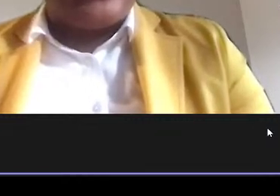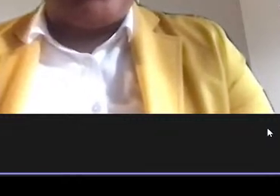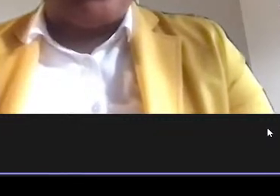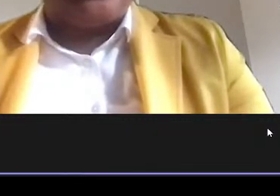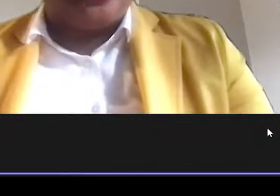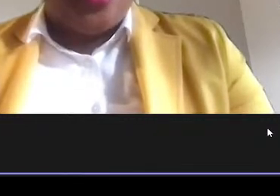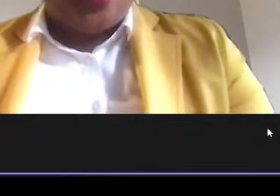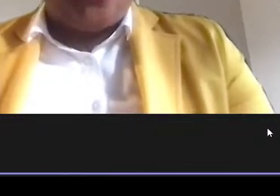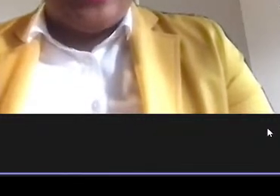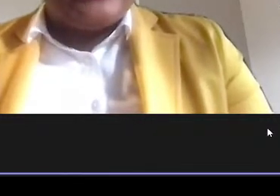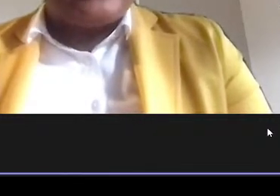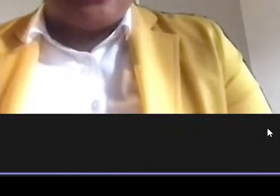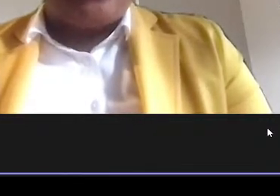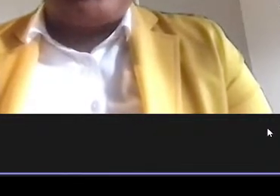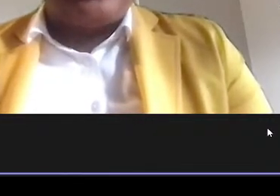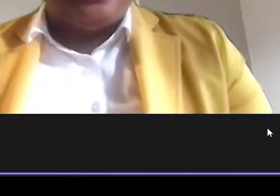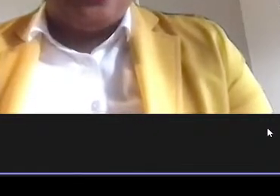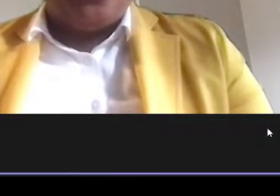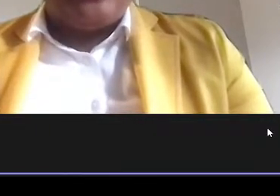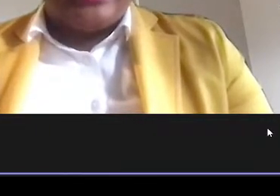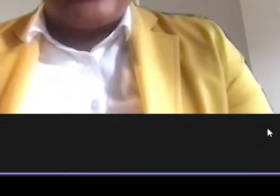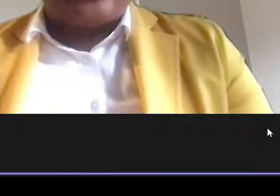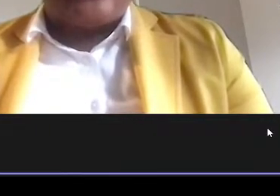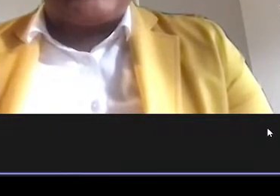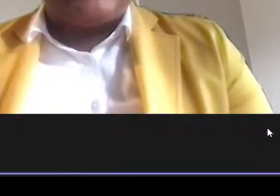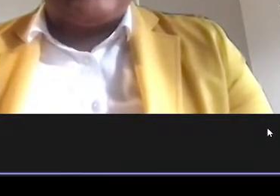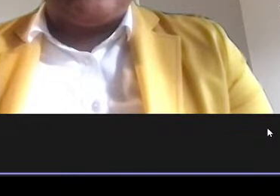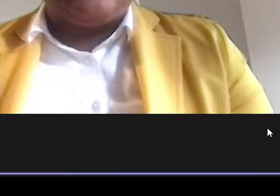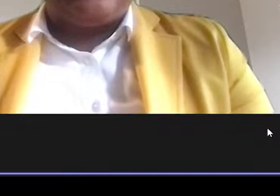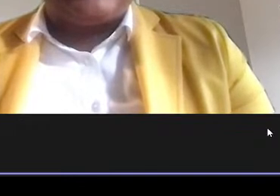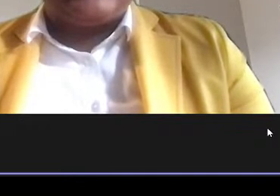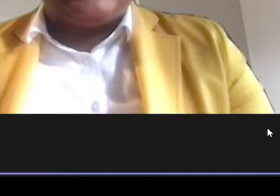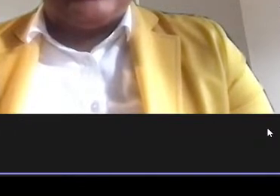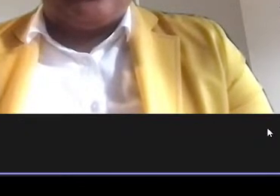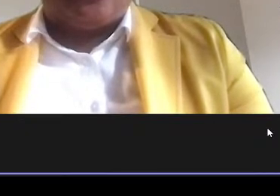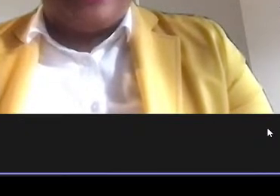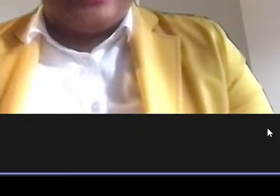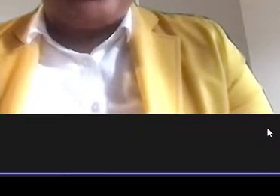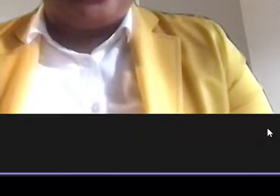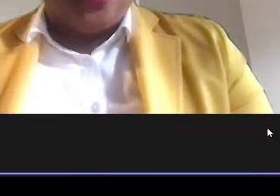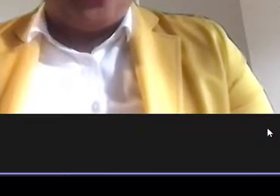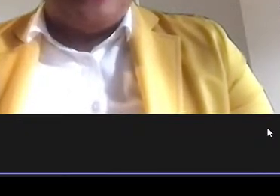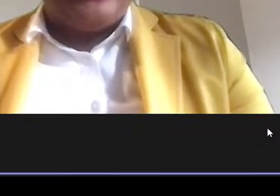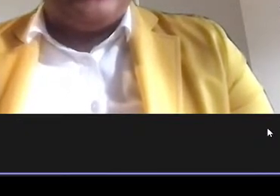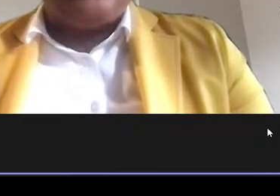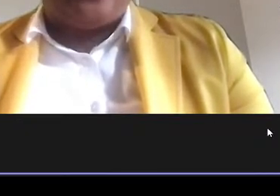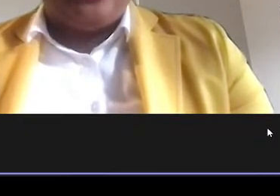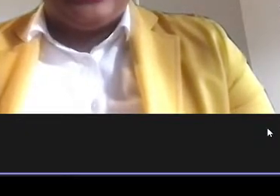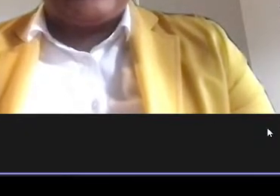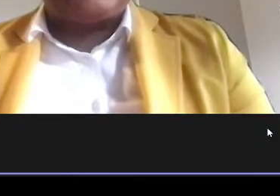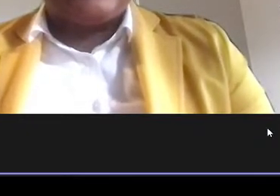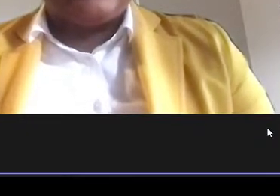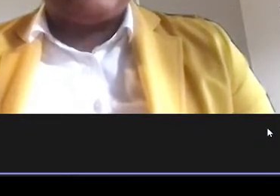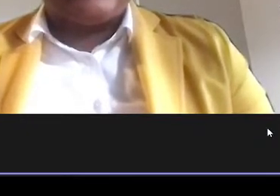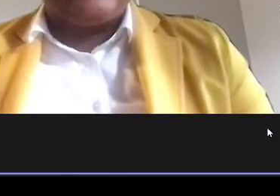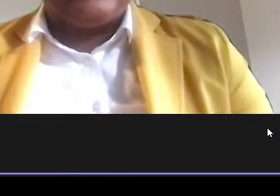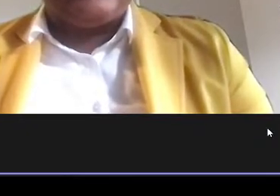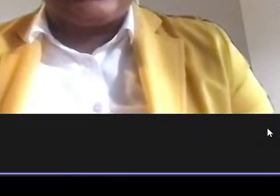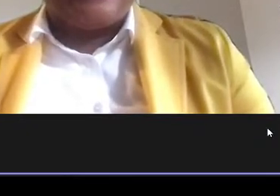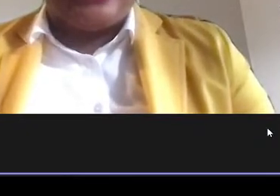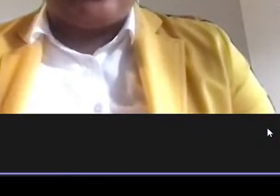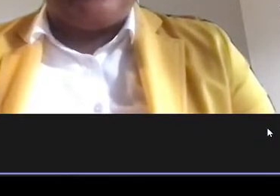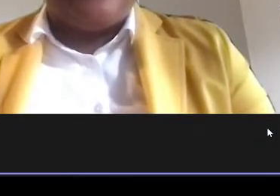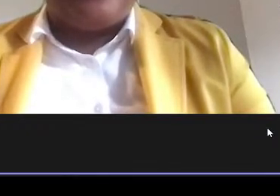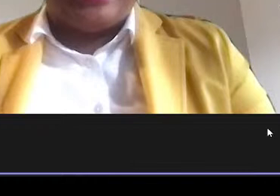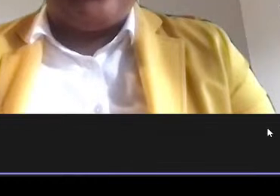ngabantu abayingozi. Okwenza ukuthi ukulethwa kwezidingo kubantu kube yinto